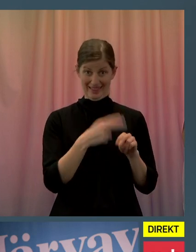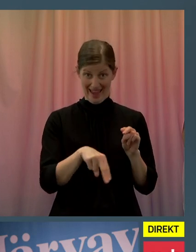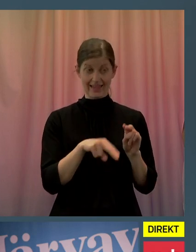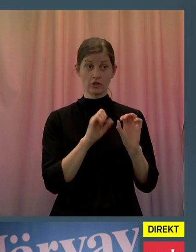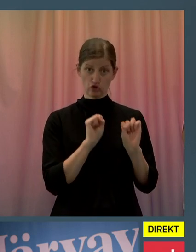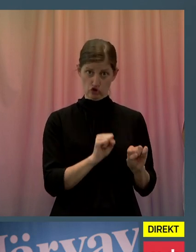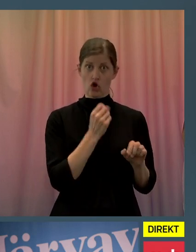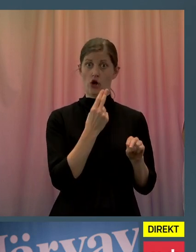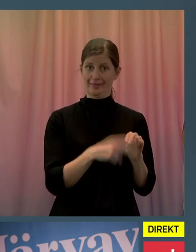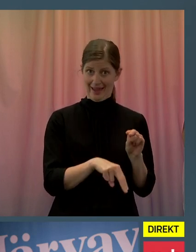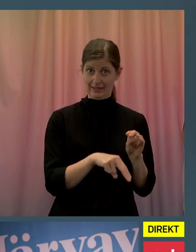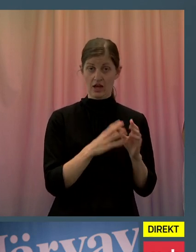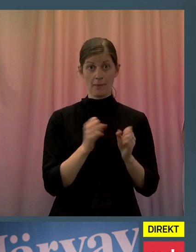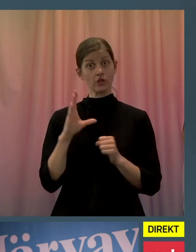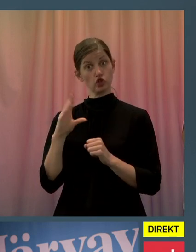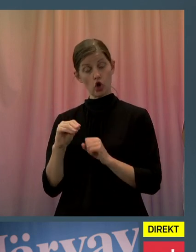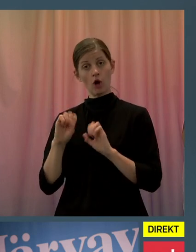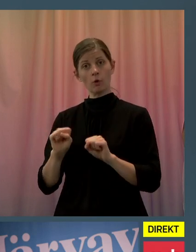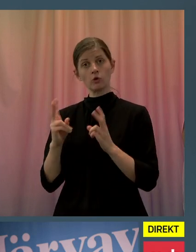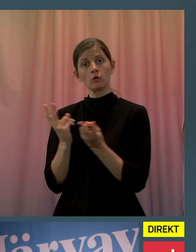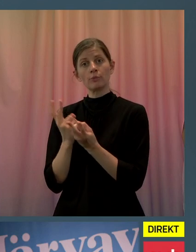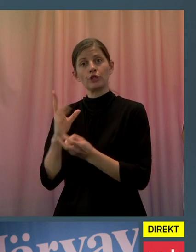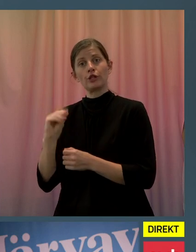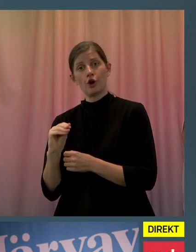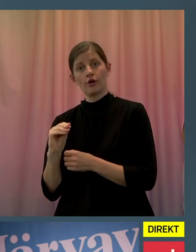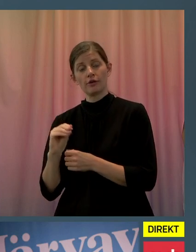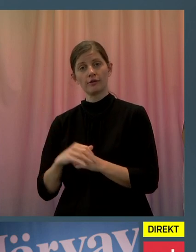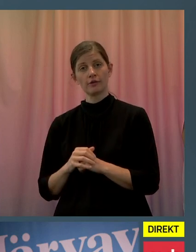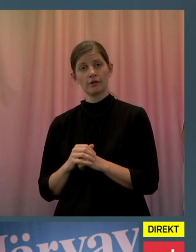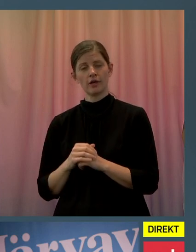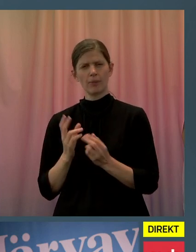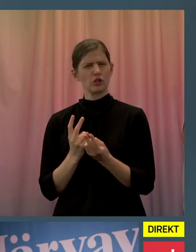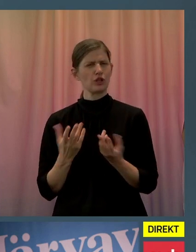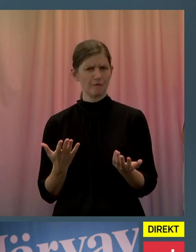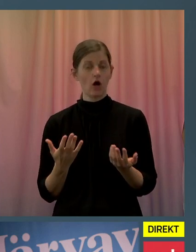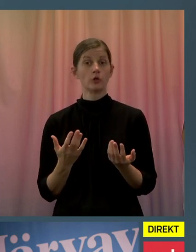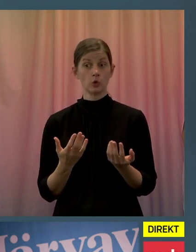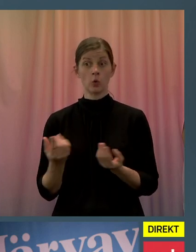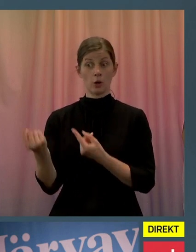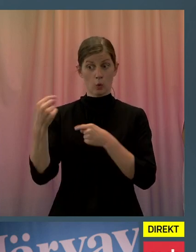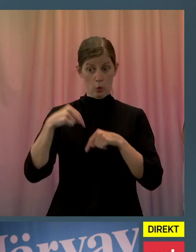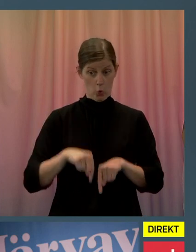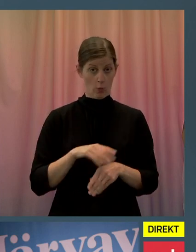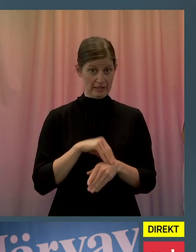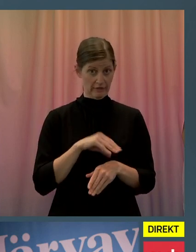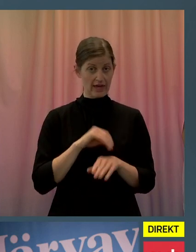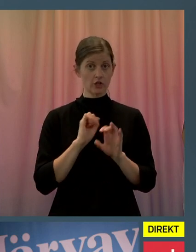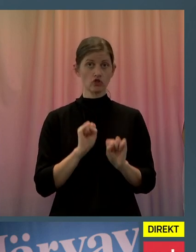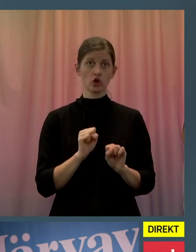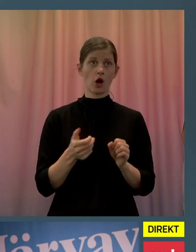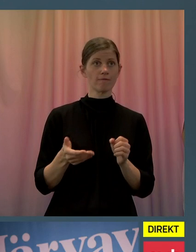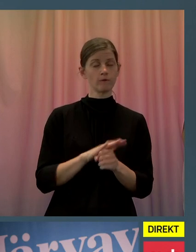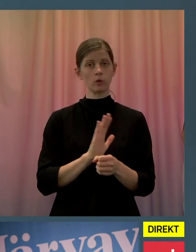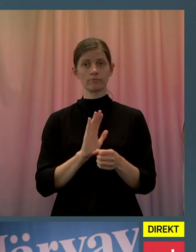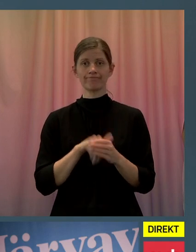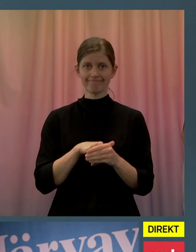nej. Men ett ja måste också bli ett ja. Det betyder att den som har kommit hit ska bli en del av det svenska samhället.